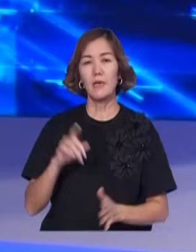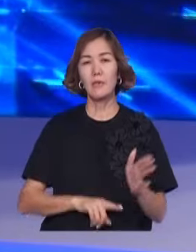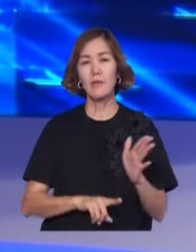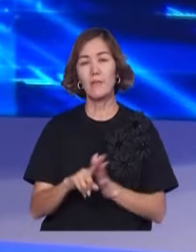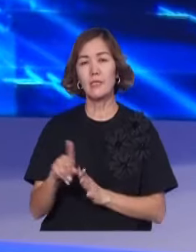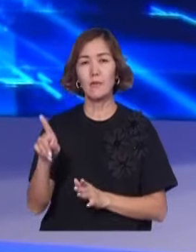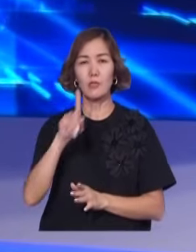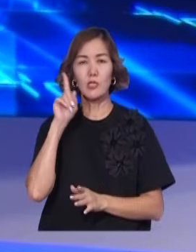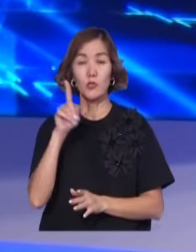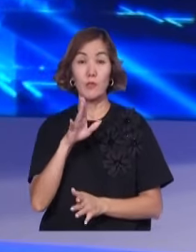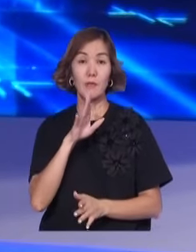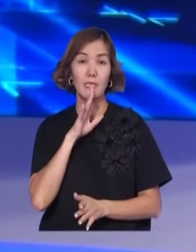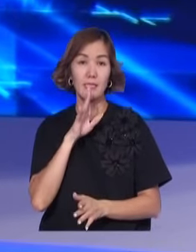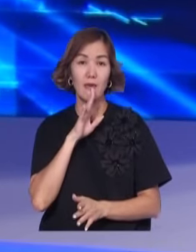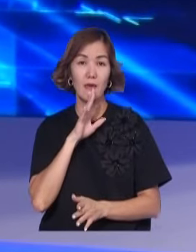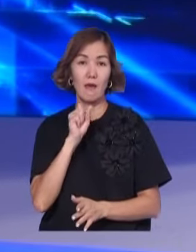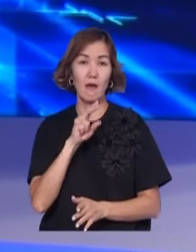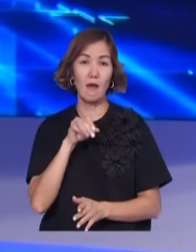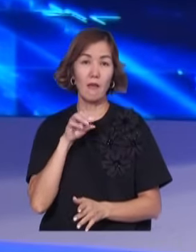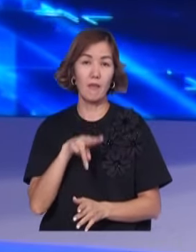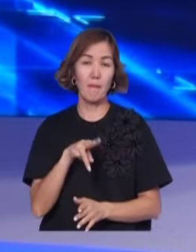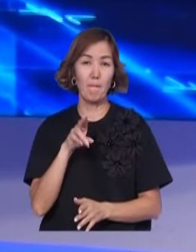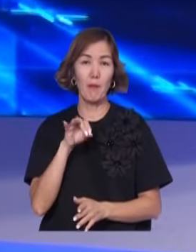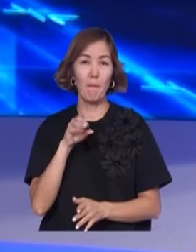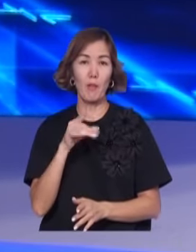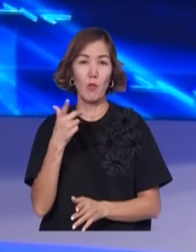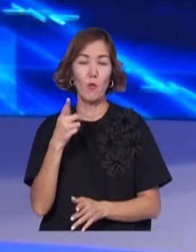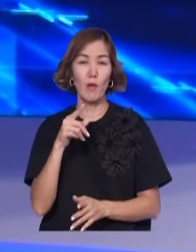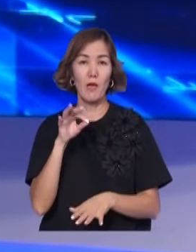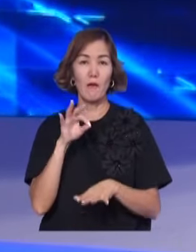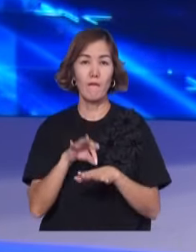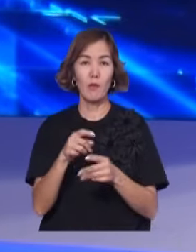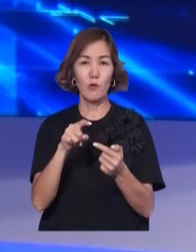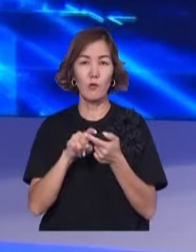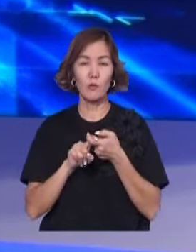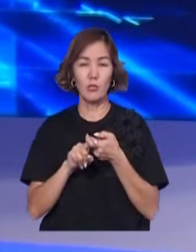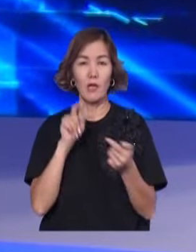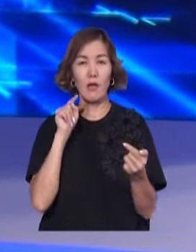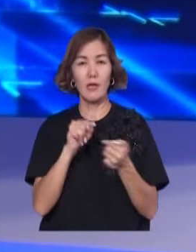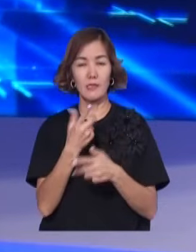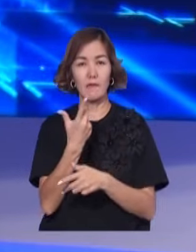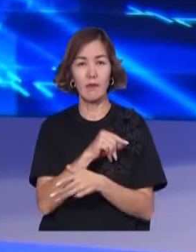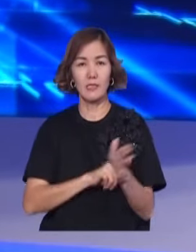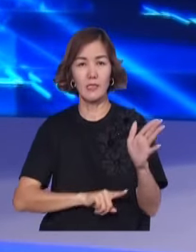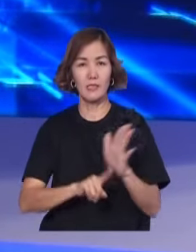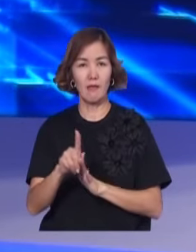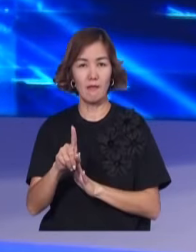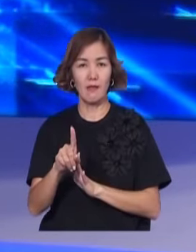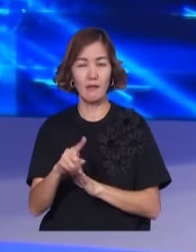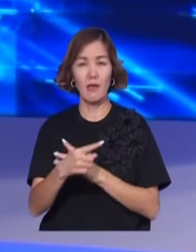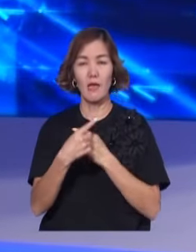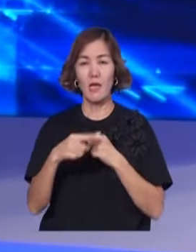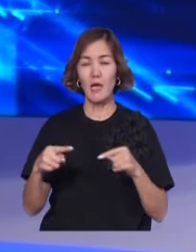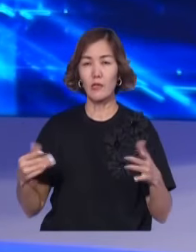Қыркүйектен бастап жасөспірім қыздарға адам папилломасы вирусына қарсы вакцина салына бастайды. Екпе адам ағзасындағы түрлі